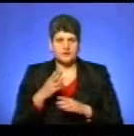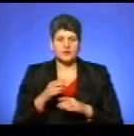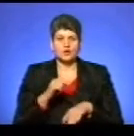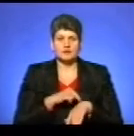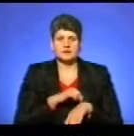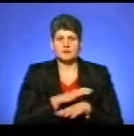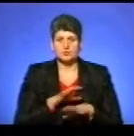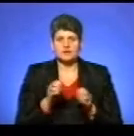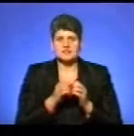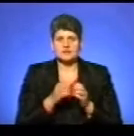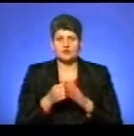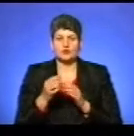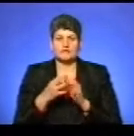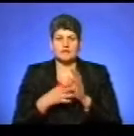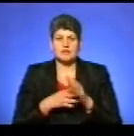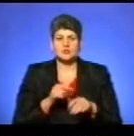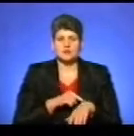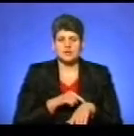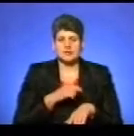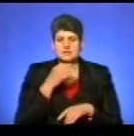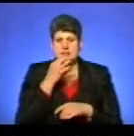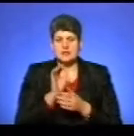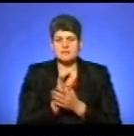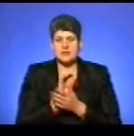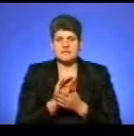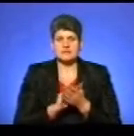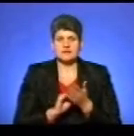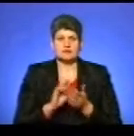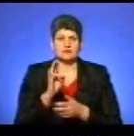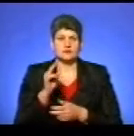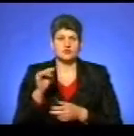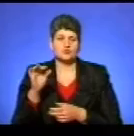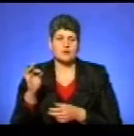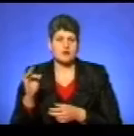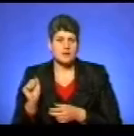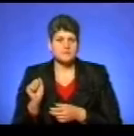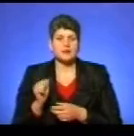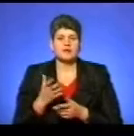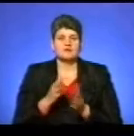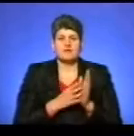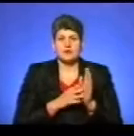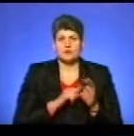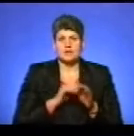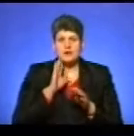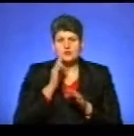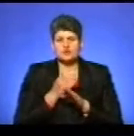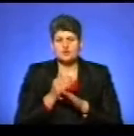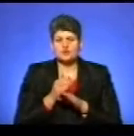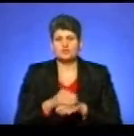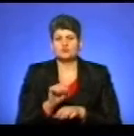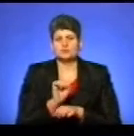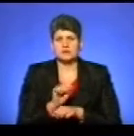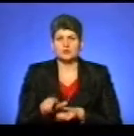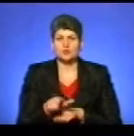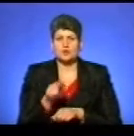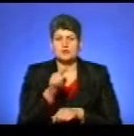до 19 години, повідомила прес-секретар Тернопільводоканалу Наталія Чорна. О 9 ранку на вулиці Шотороставелі частково перекрили дорогу.